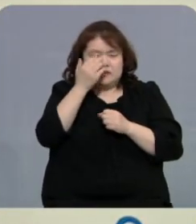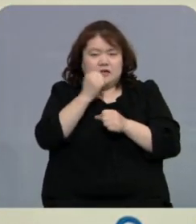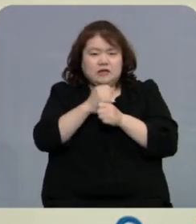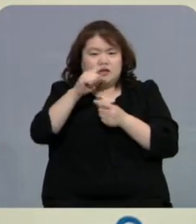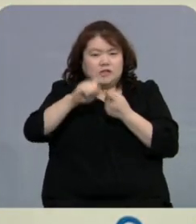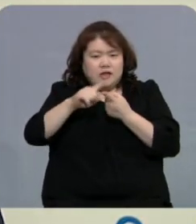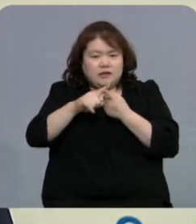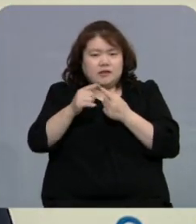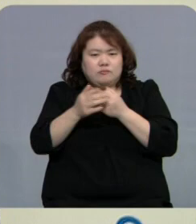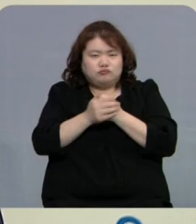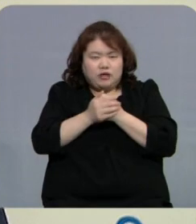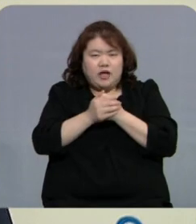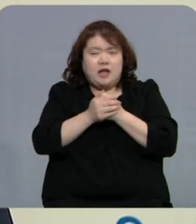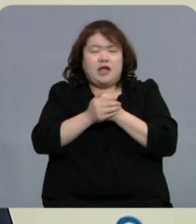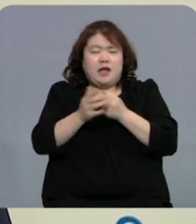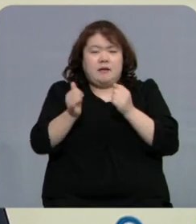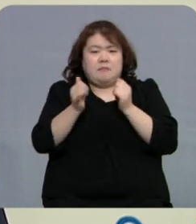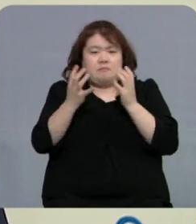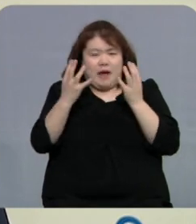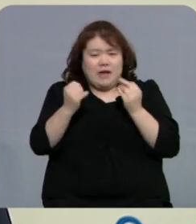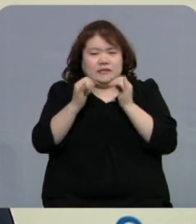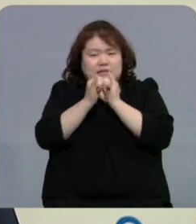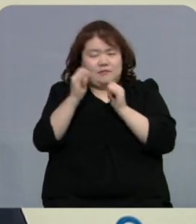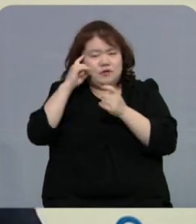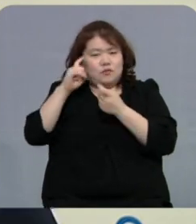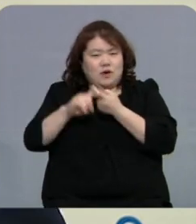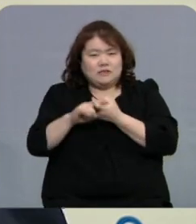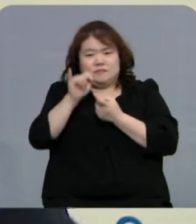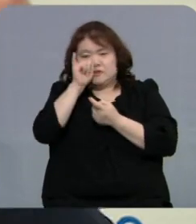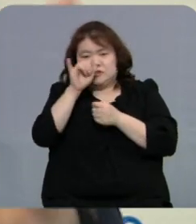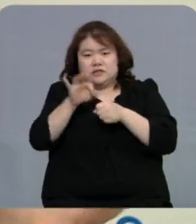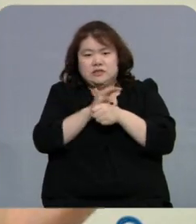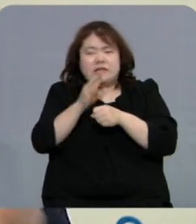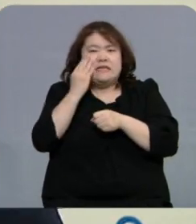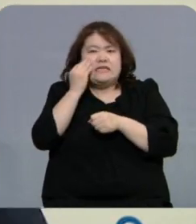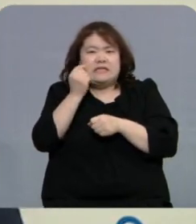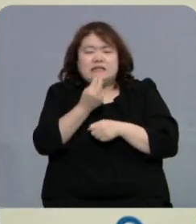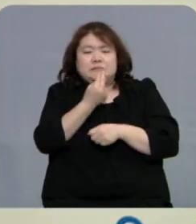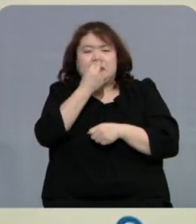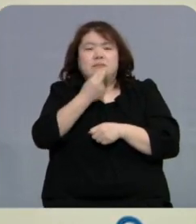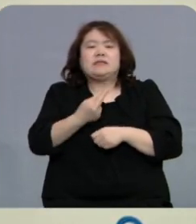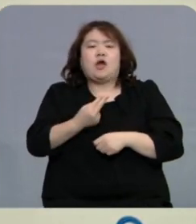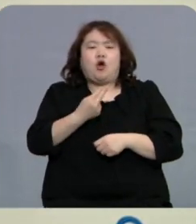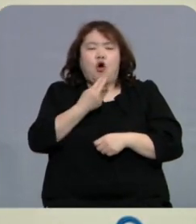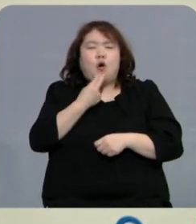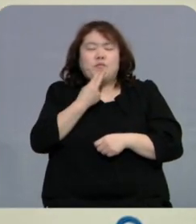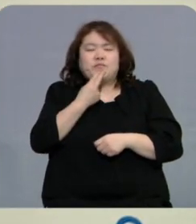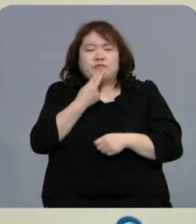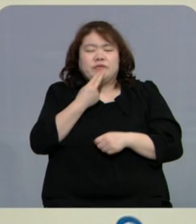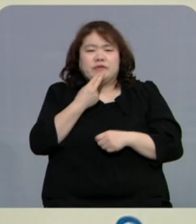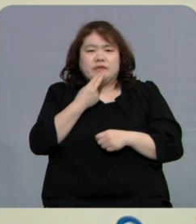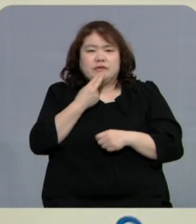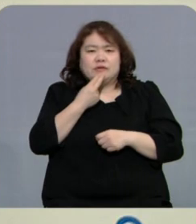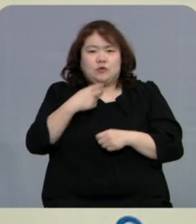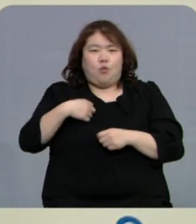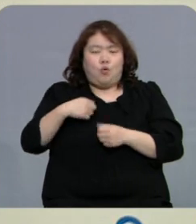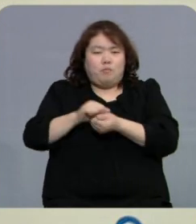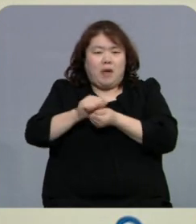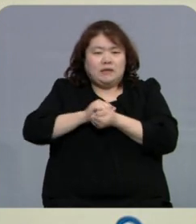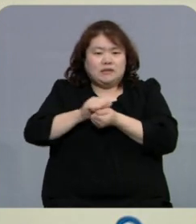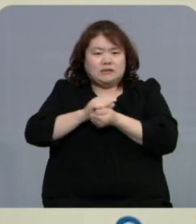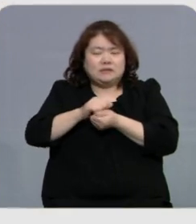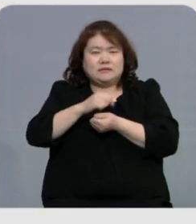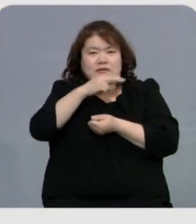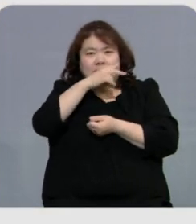반응 때문에 되게 많은 사람들 관심을 받고 있습니다. 특히 기름 냄새 없는 세탁에 대한 그